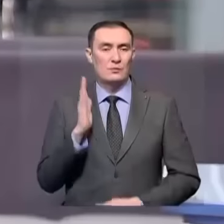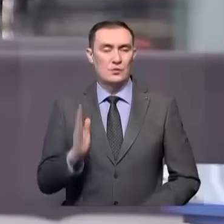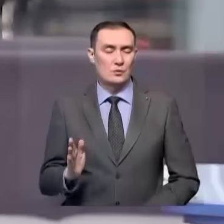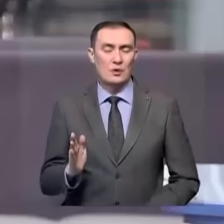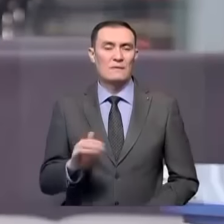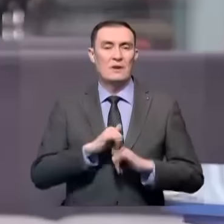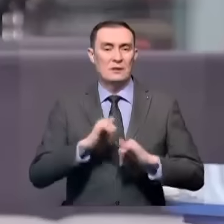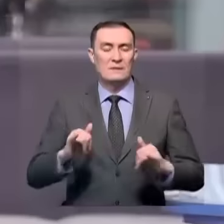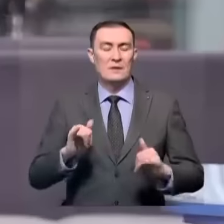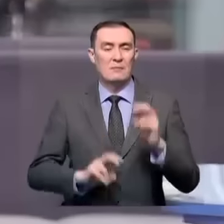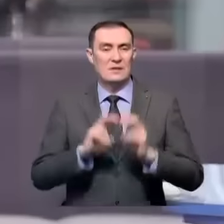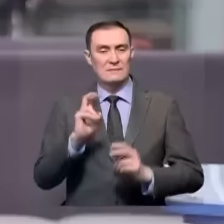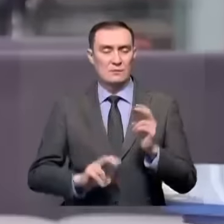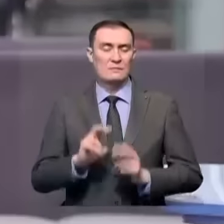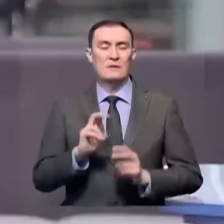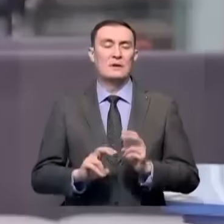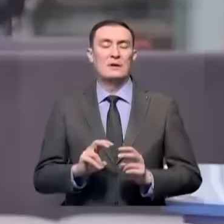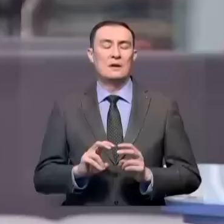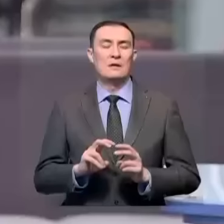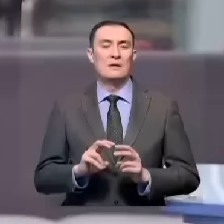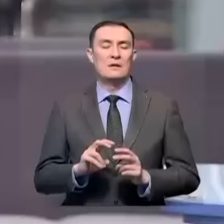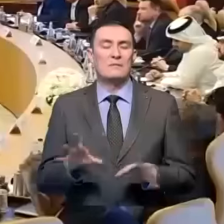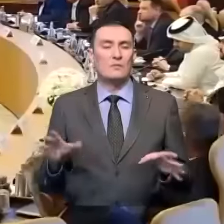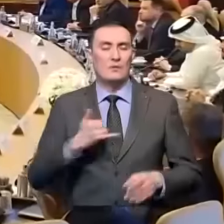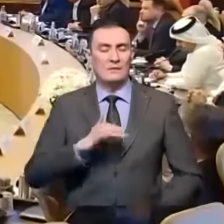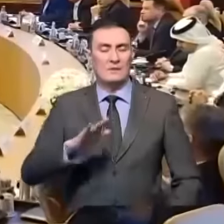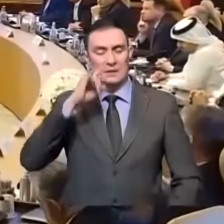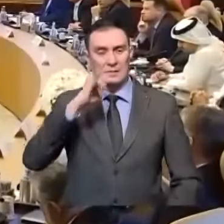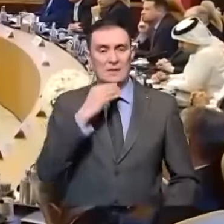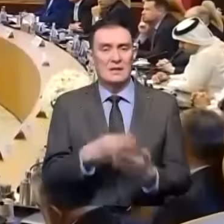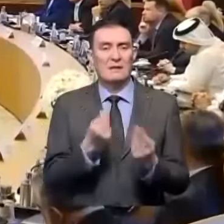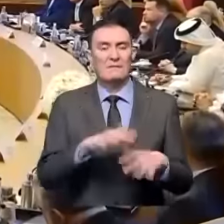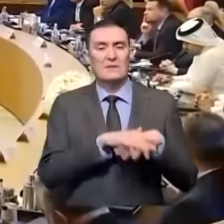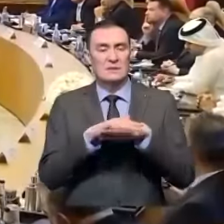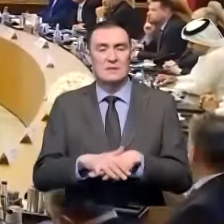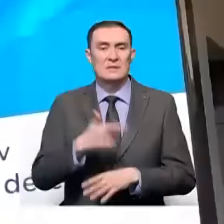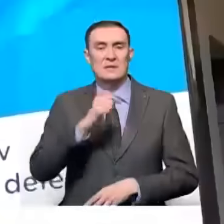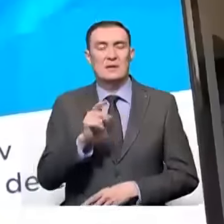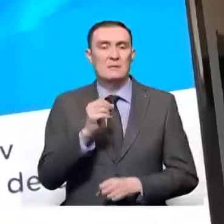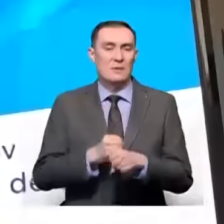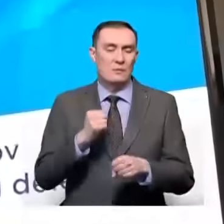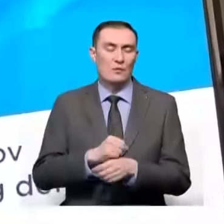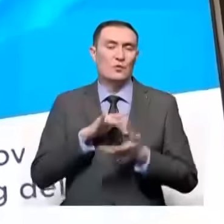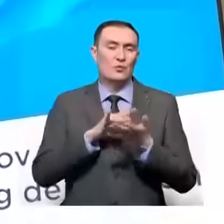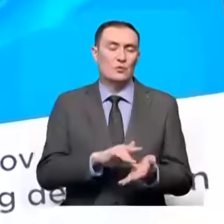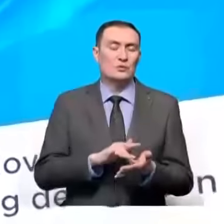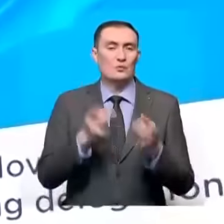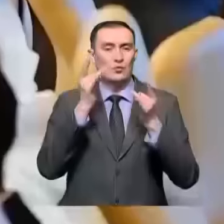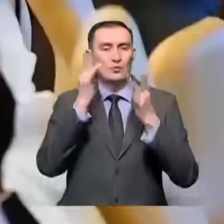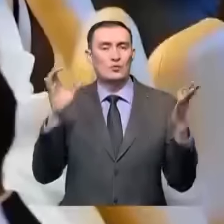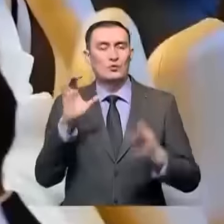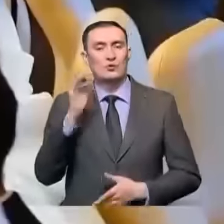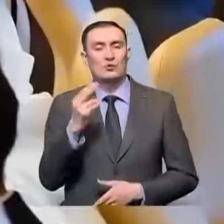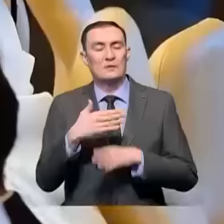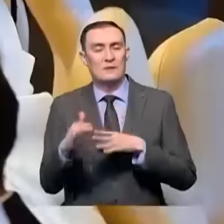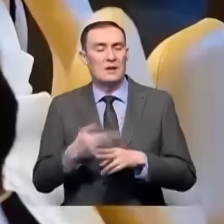инвестировать в развитие производств, совместных производств, в том числе и в Казахстане. Инвестиции, газопереработка, туризм, культурно-социальная сфера